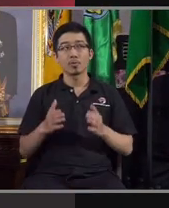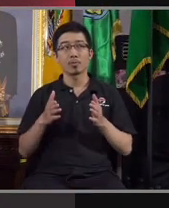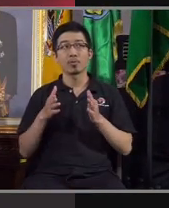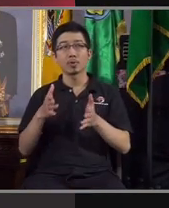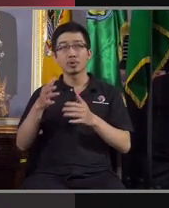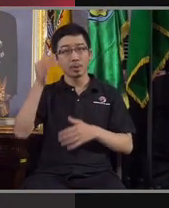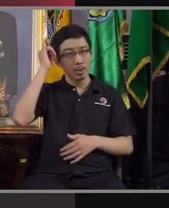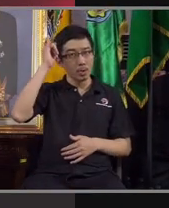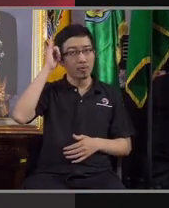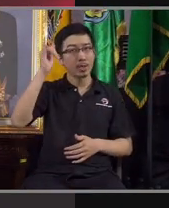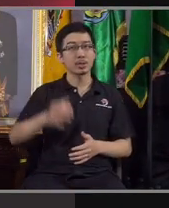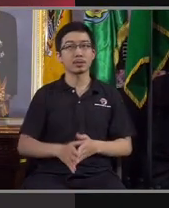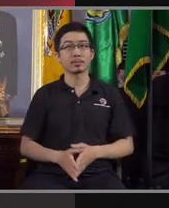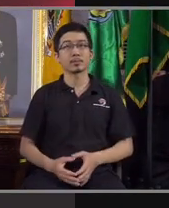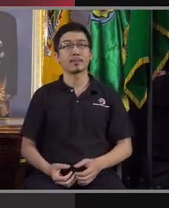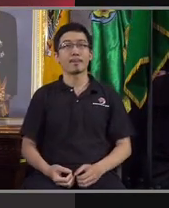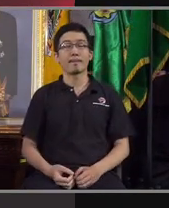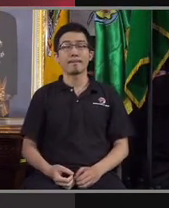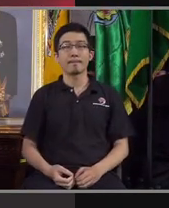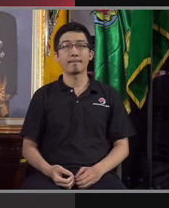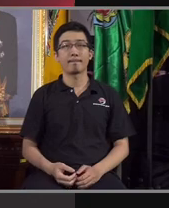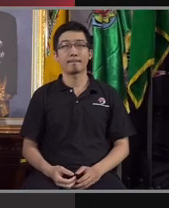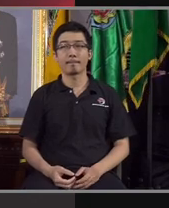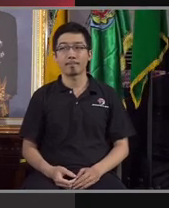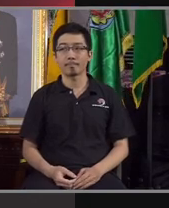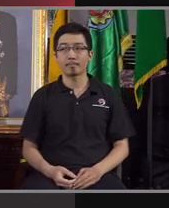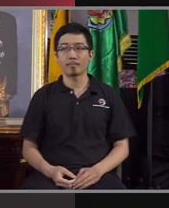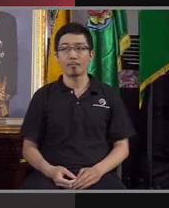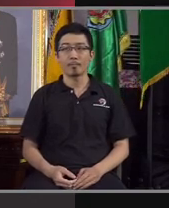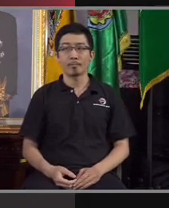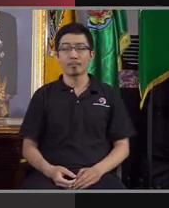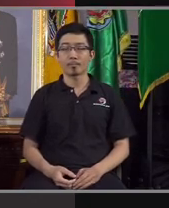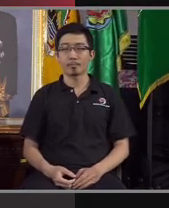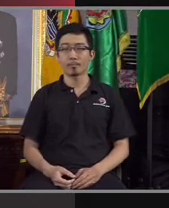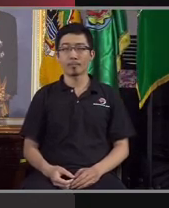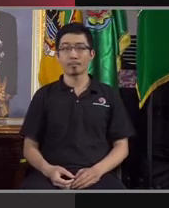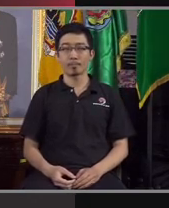yang sudah dilakukan. Mohon izin jika nanti saya memberi.